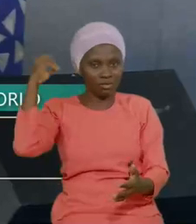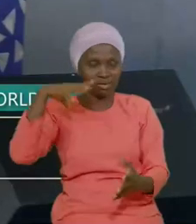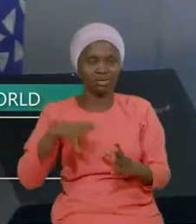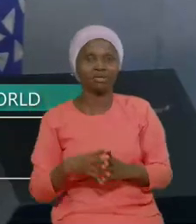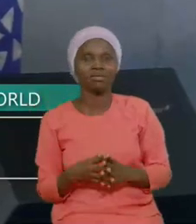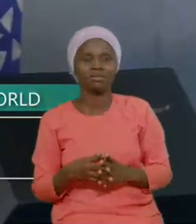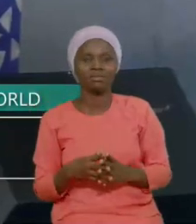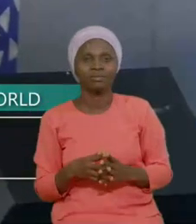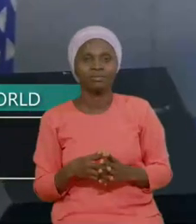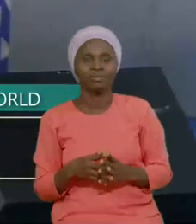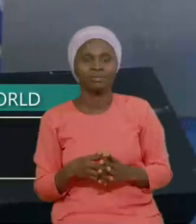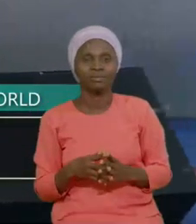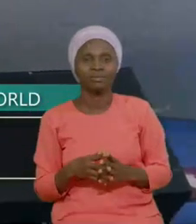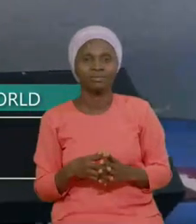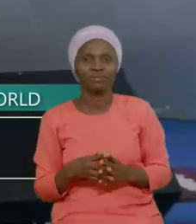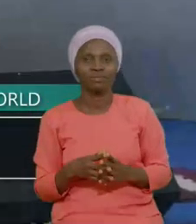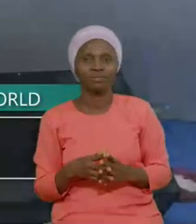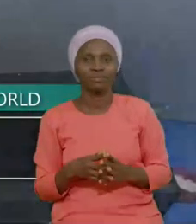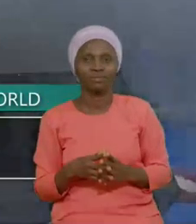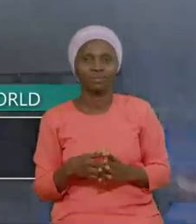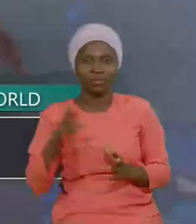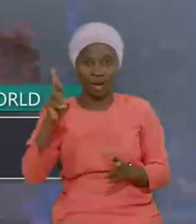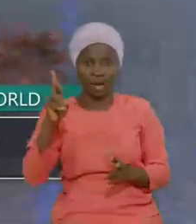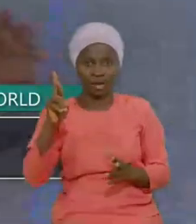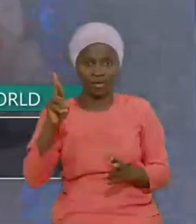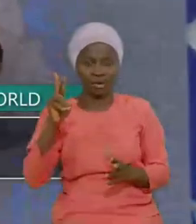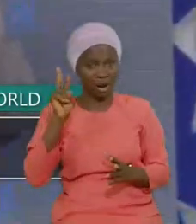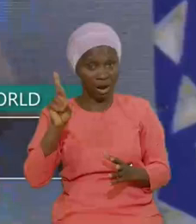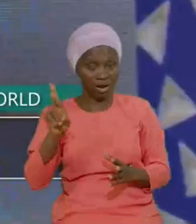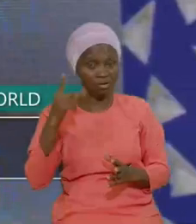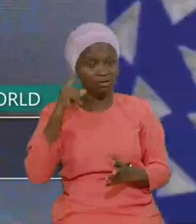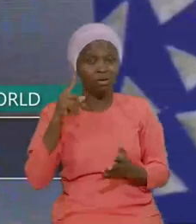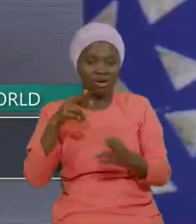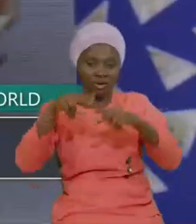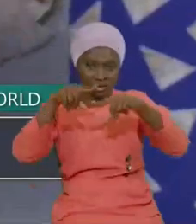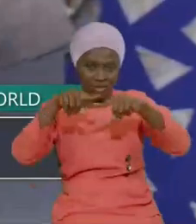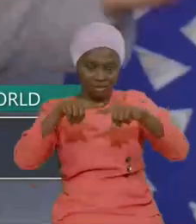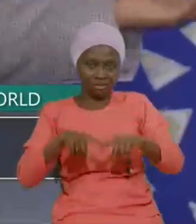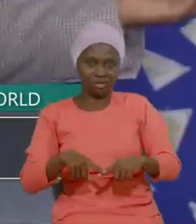Deuxièmement, s'appuyer sur le Tout-Puissant pour la grâce.